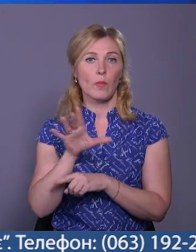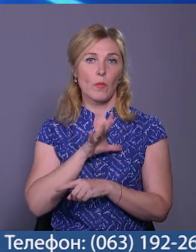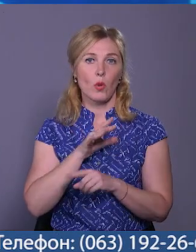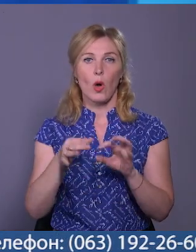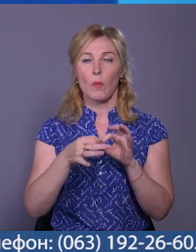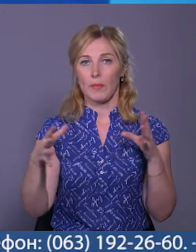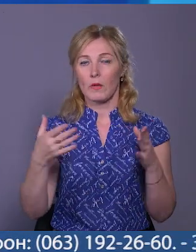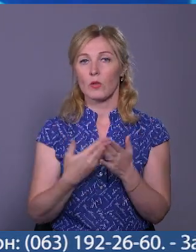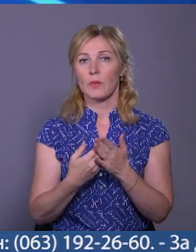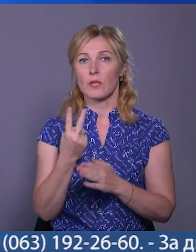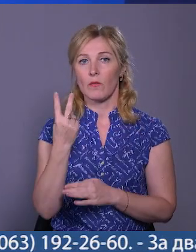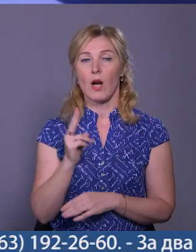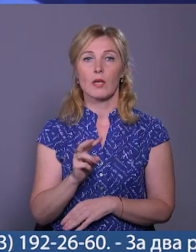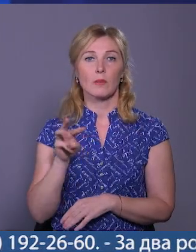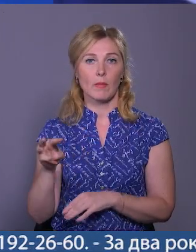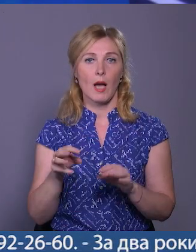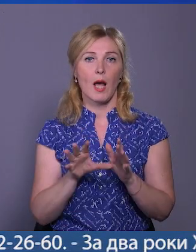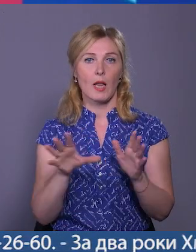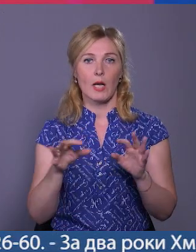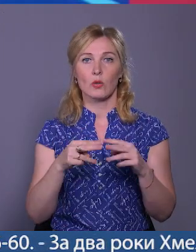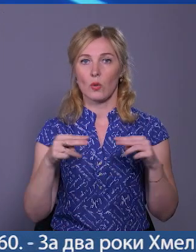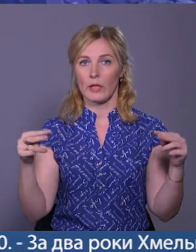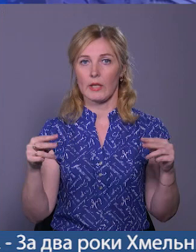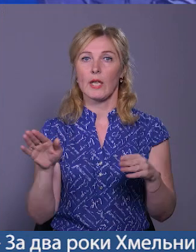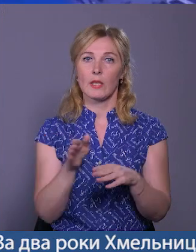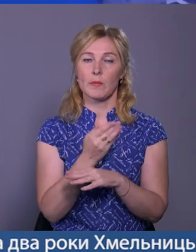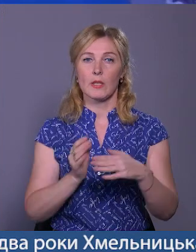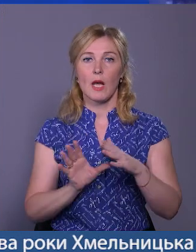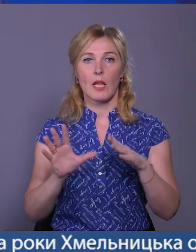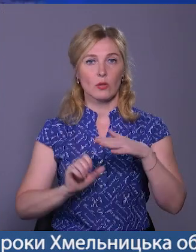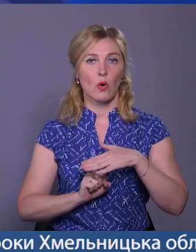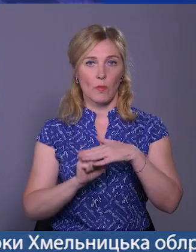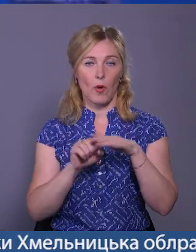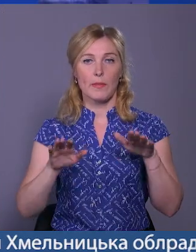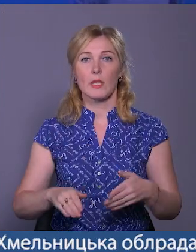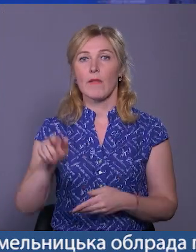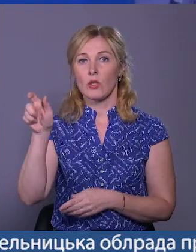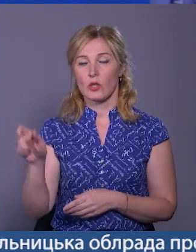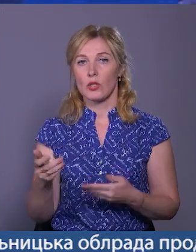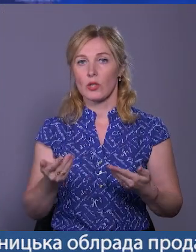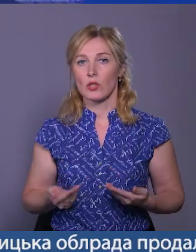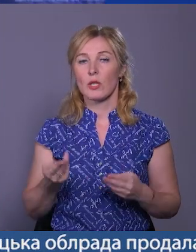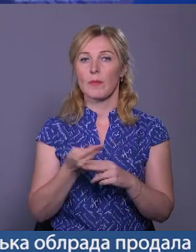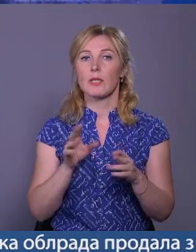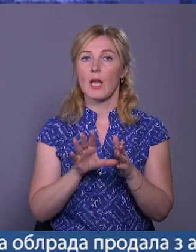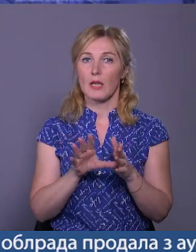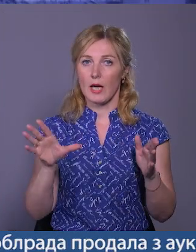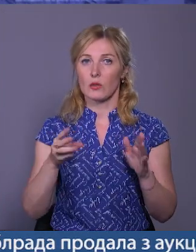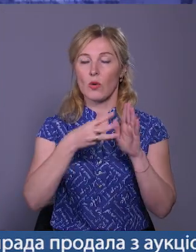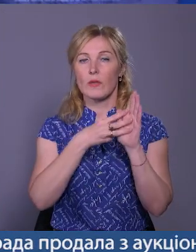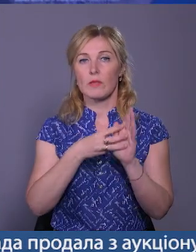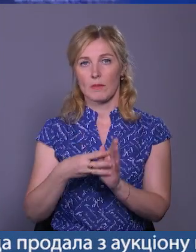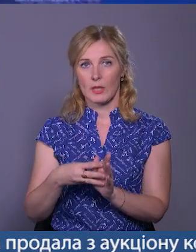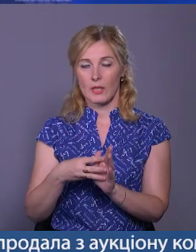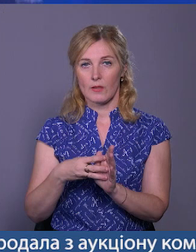обірвано близько 2 км електроліній і збиті електроопори місцеві мешканці жили без електроенергії 8